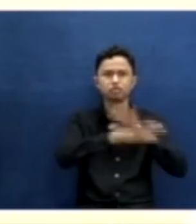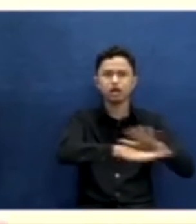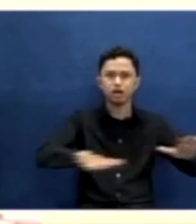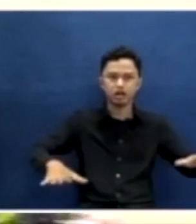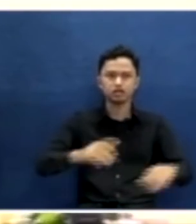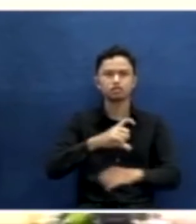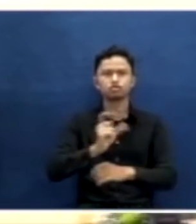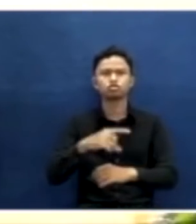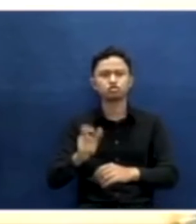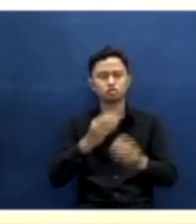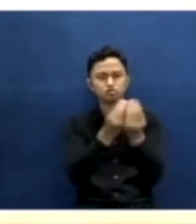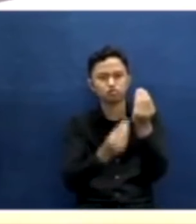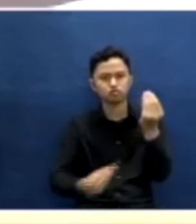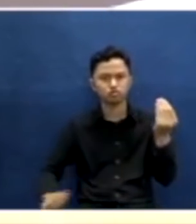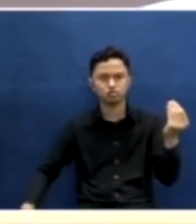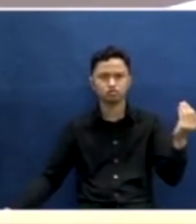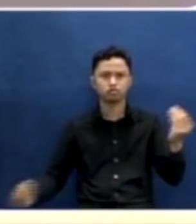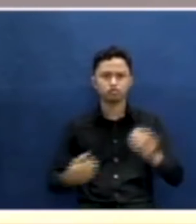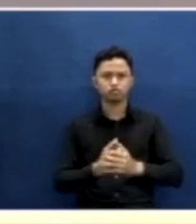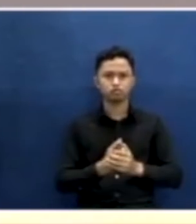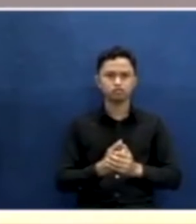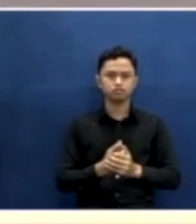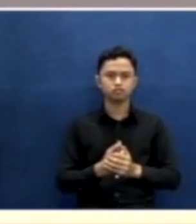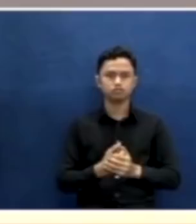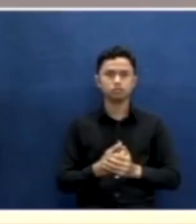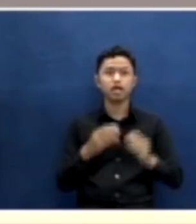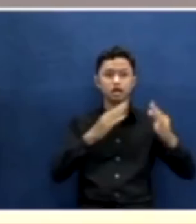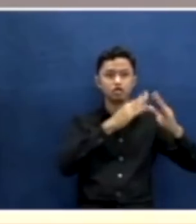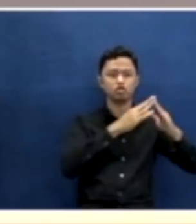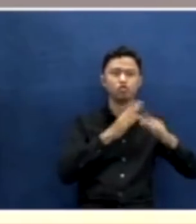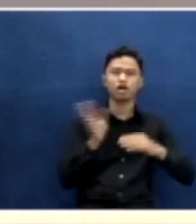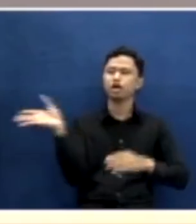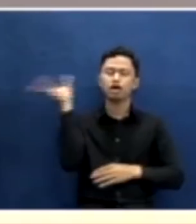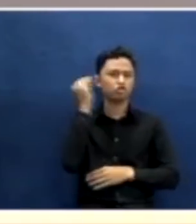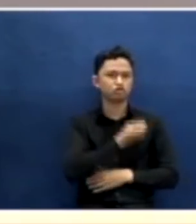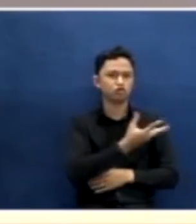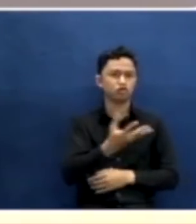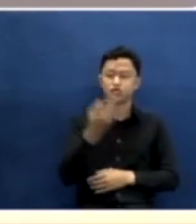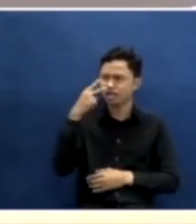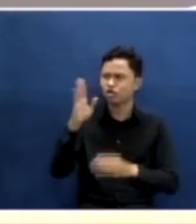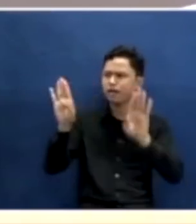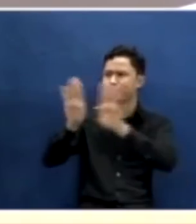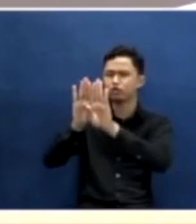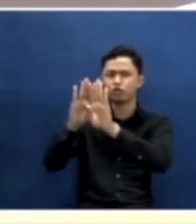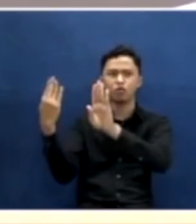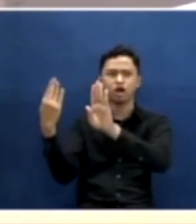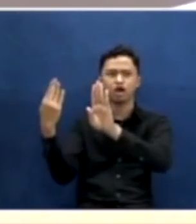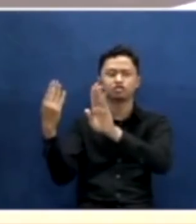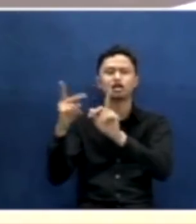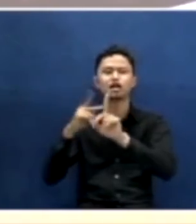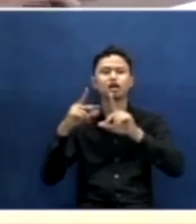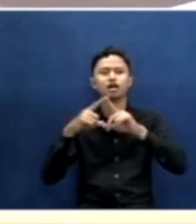hadits Rasulullah Shallallahu Alaihi Wasallam sedang berada di rumahnya kemudian pintu ya buka lalu tiba-tiba Hasan atau Khan kemudian